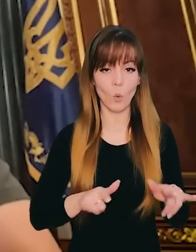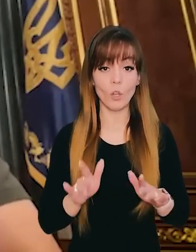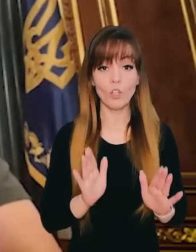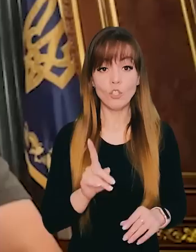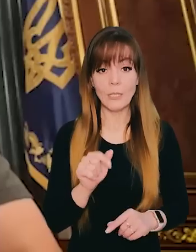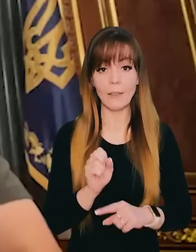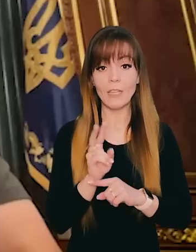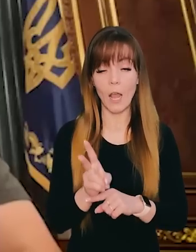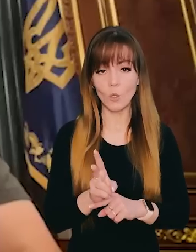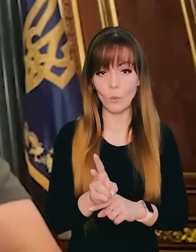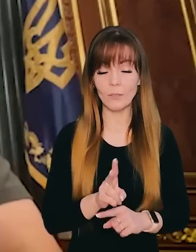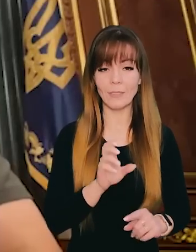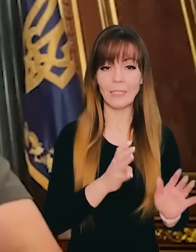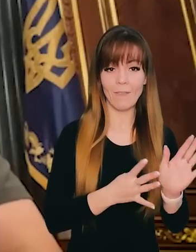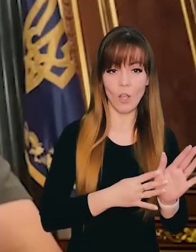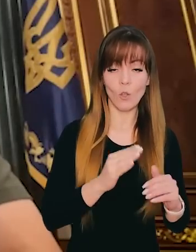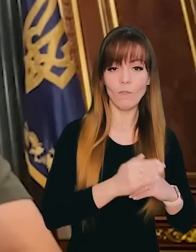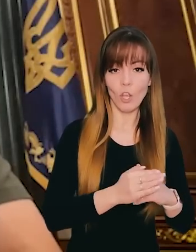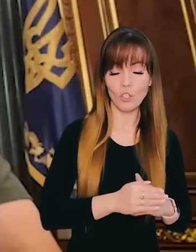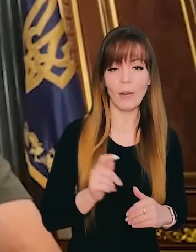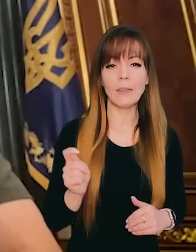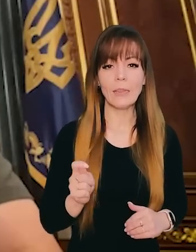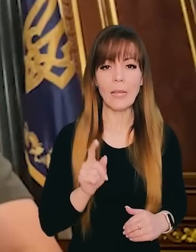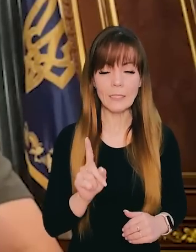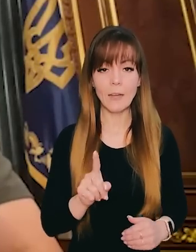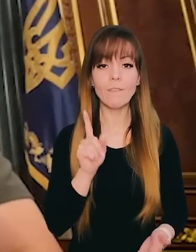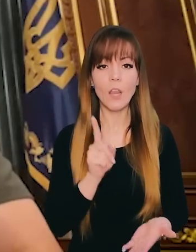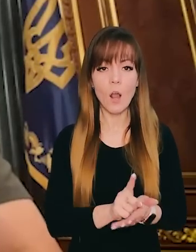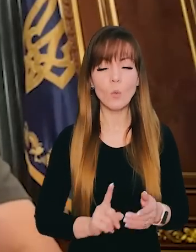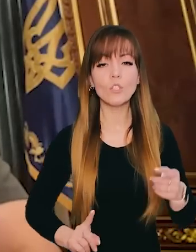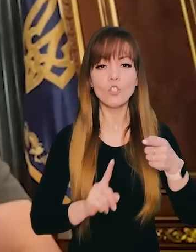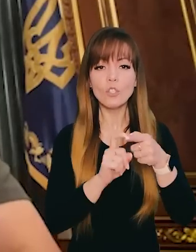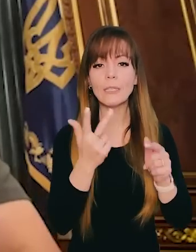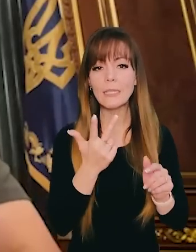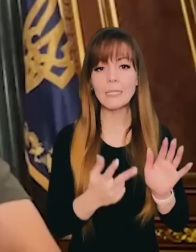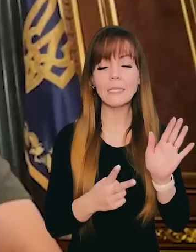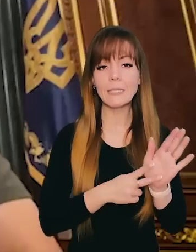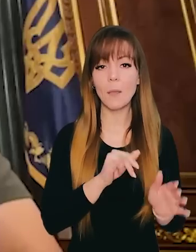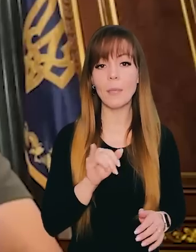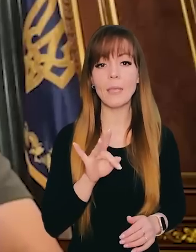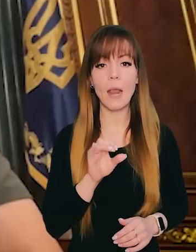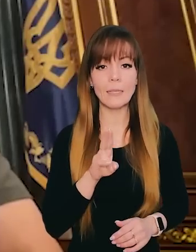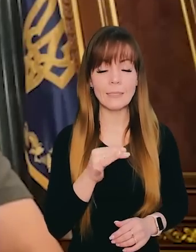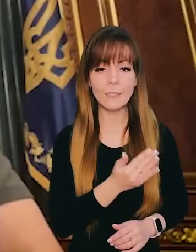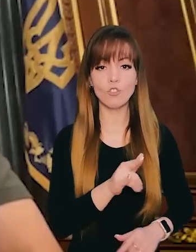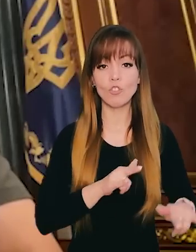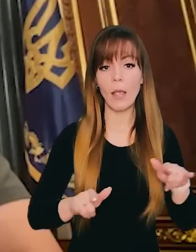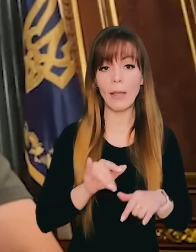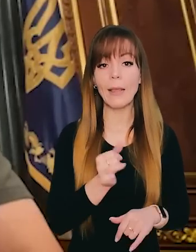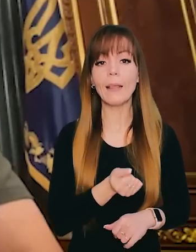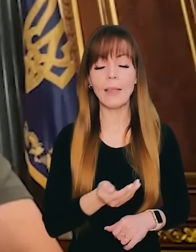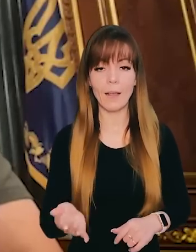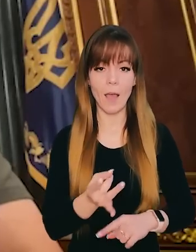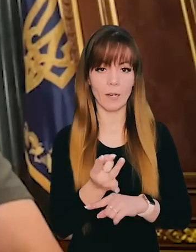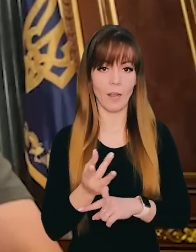ракети Дронів лише за 12 годин з 9 вечора неділі вдалося знищити 37 іранських шахирів